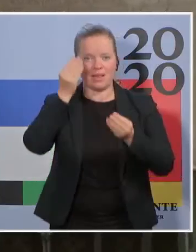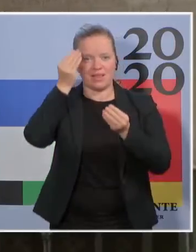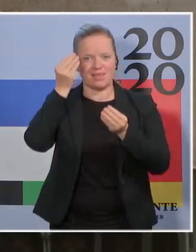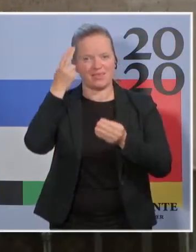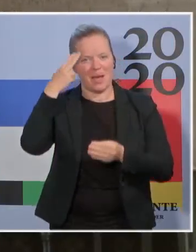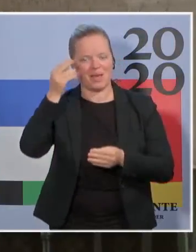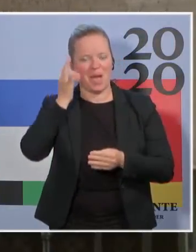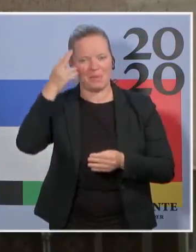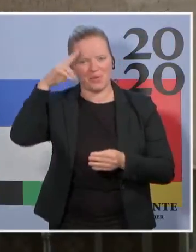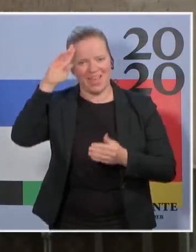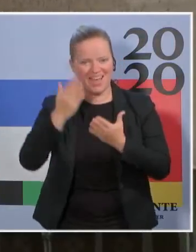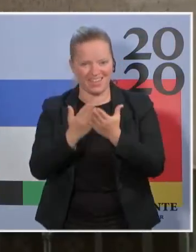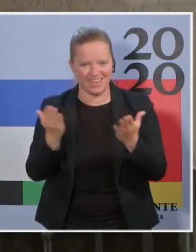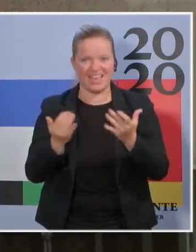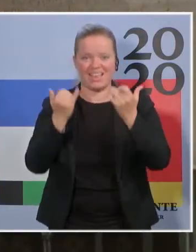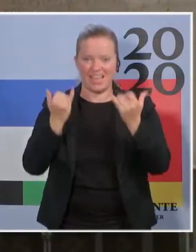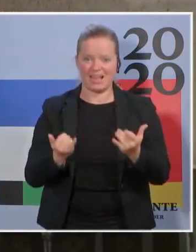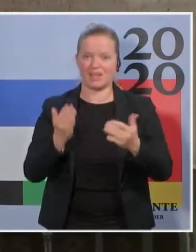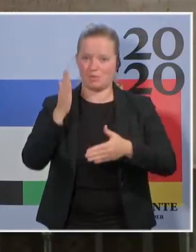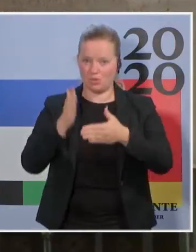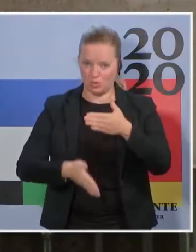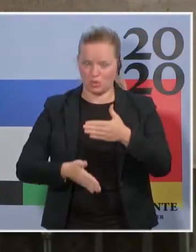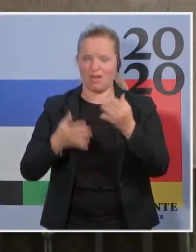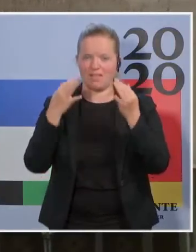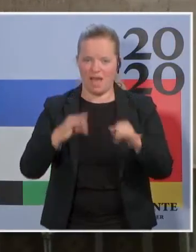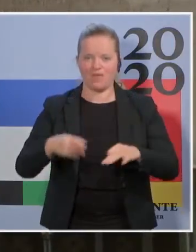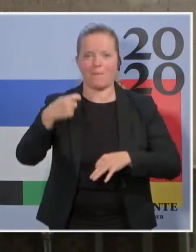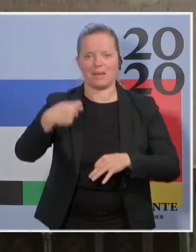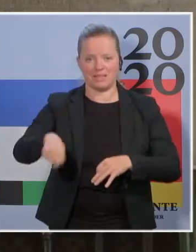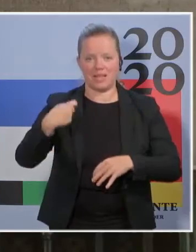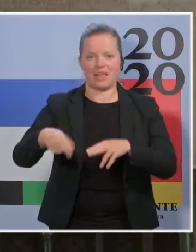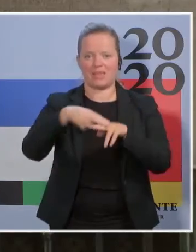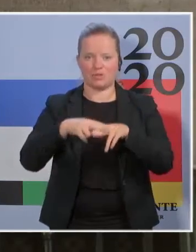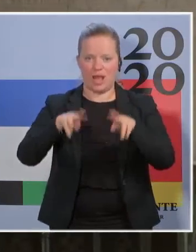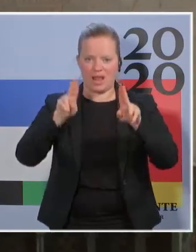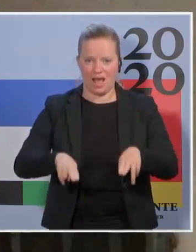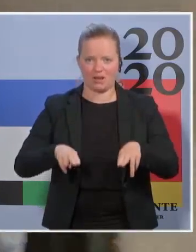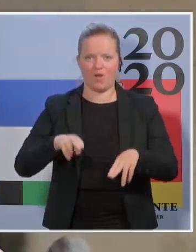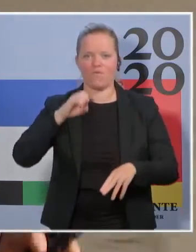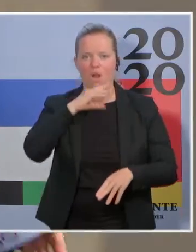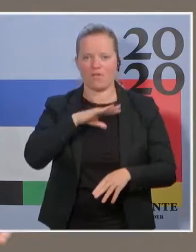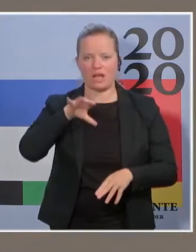abschließenden Ausblick darf ich nun den Präsidenten des Nationalrates, Wolfgang Sobotka, auf die Bühne bitten.